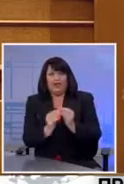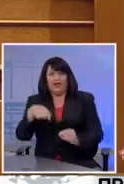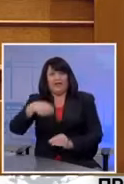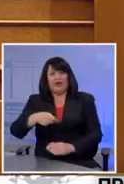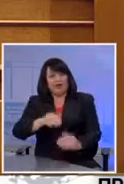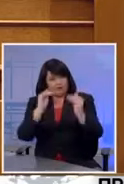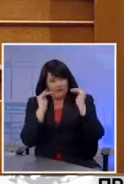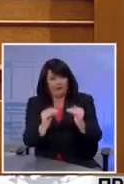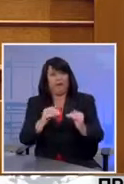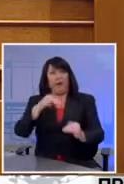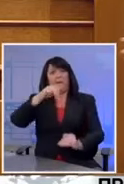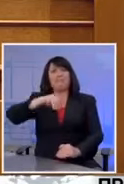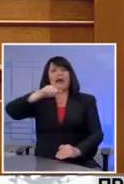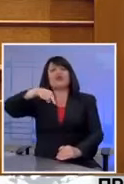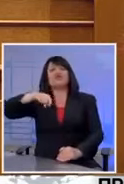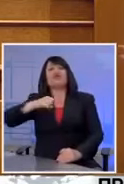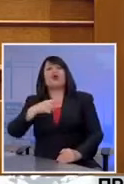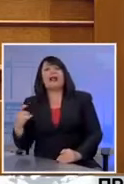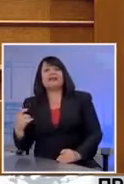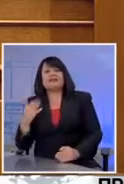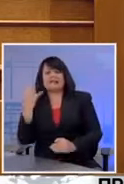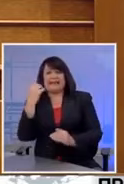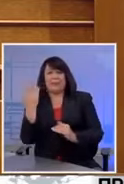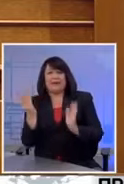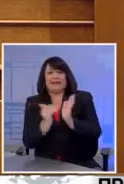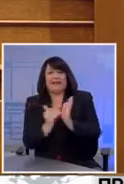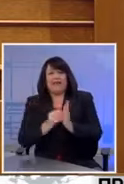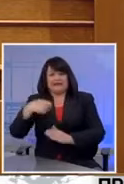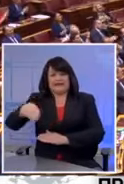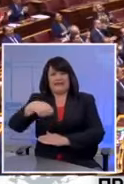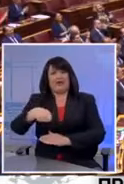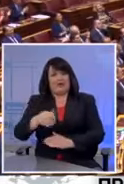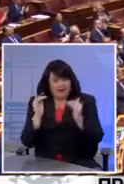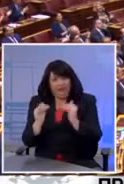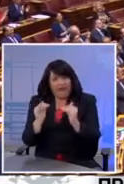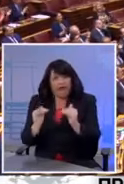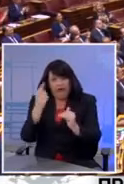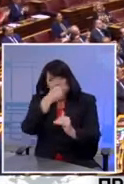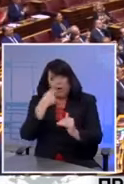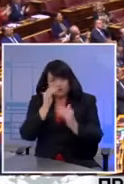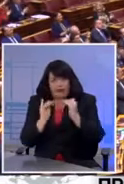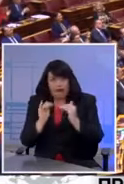δικηγόρος ο κ. Μπατζουράνης. 45.000 δικηγόροι υπάρχουν σε αυτή τη χώρα.